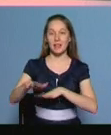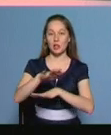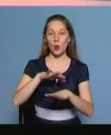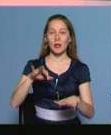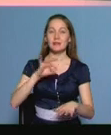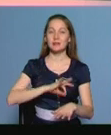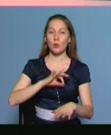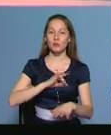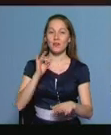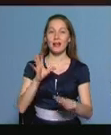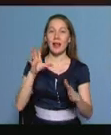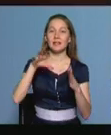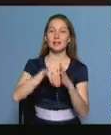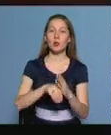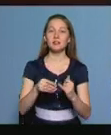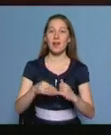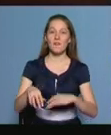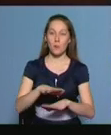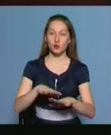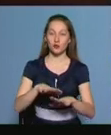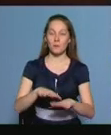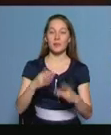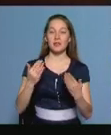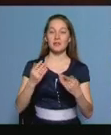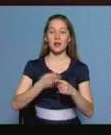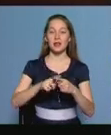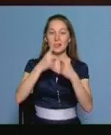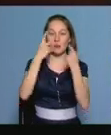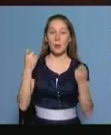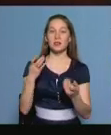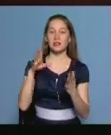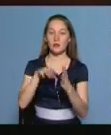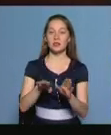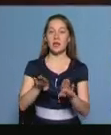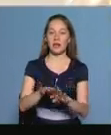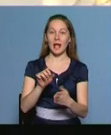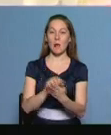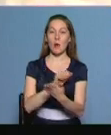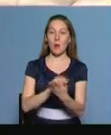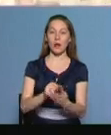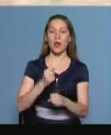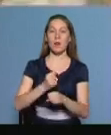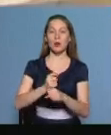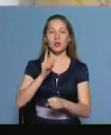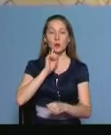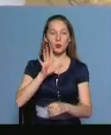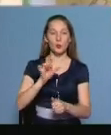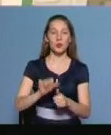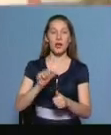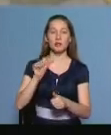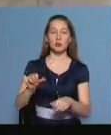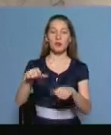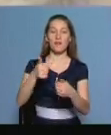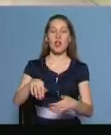и составе почвы. Сегодня эта информация содержится вот на таких бумажных носителях. Работать с ними неудобно, особенно при